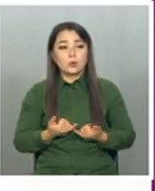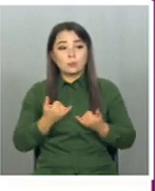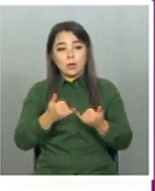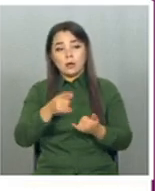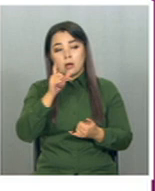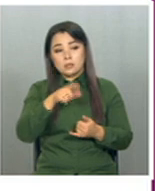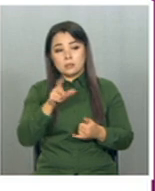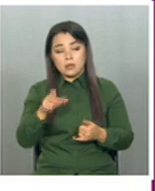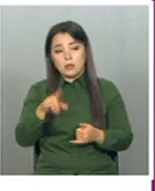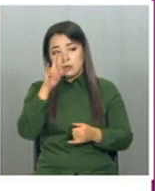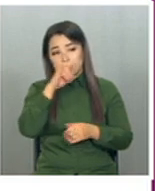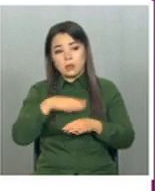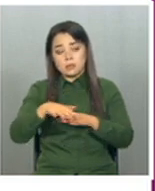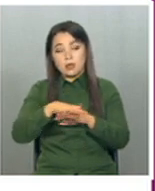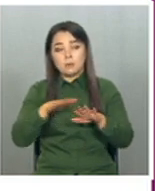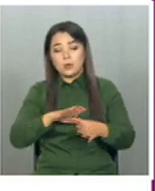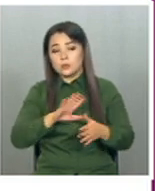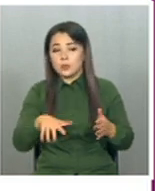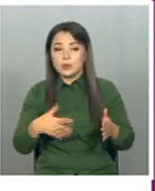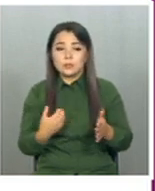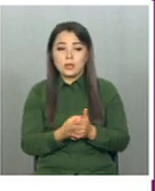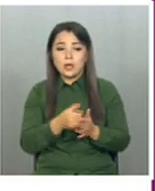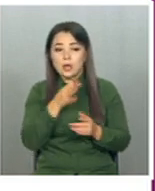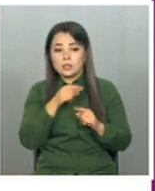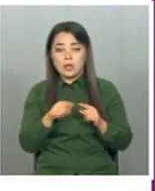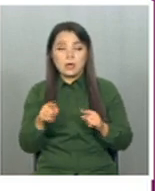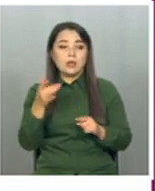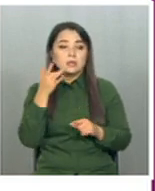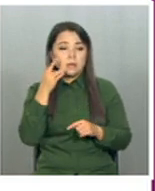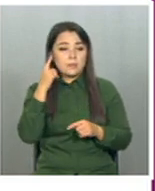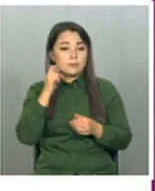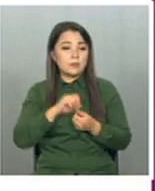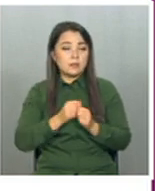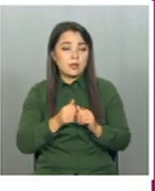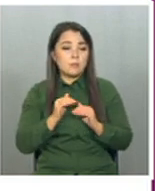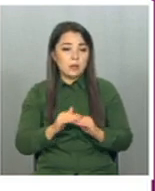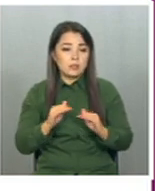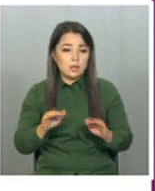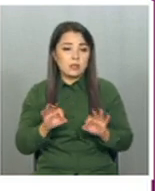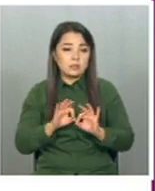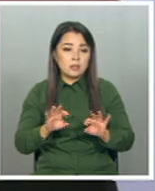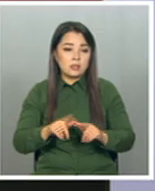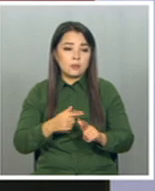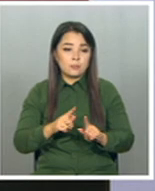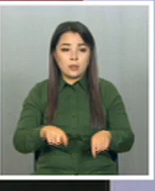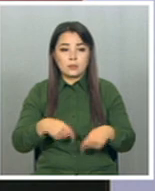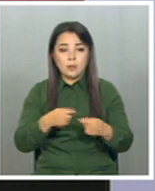халқы әлі күнге дейін есімін балаларына береді.